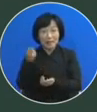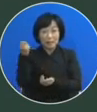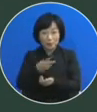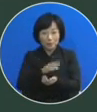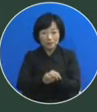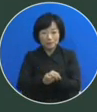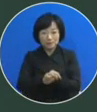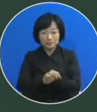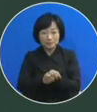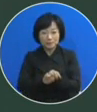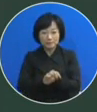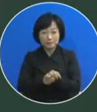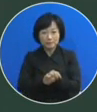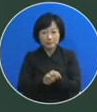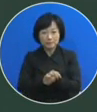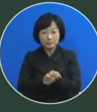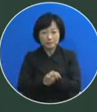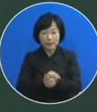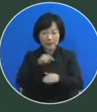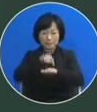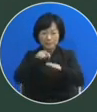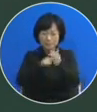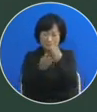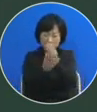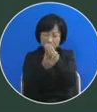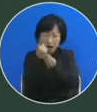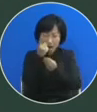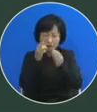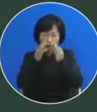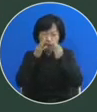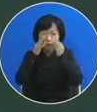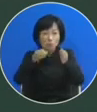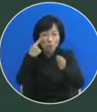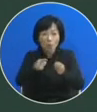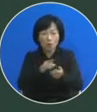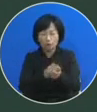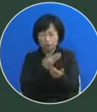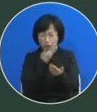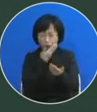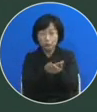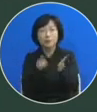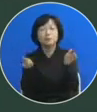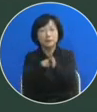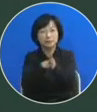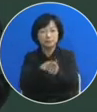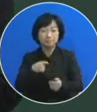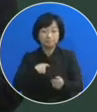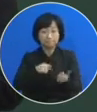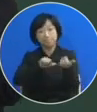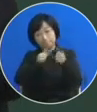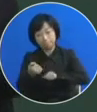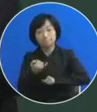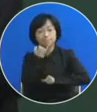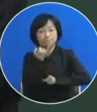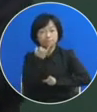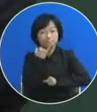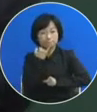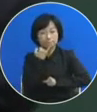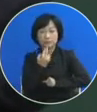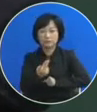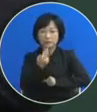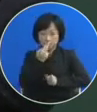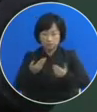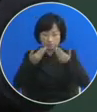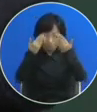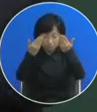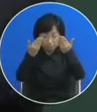말은 아주 중요한 믿음, 내 생명을 거는 걸 말하는 거예요. To do something with your whole heart is talking about the very important faith of staking